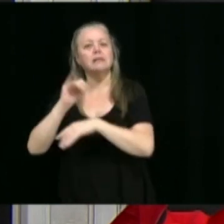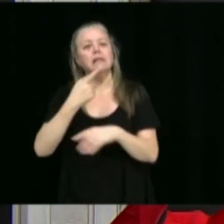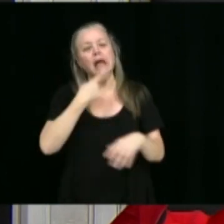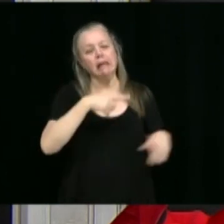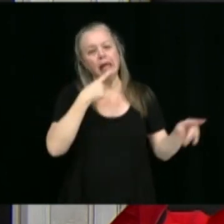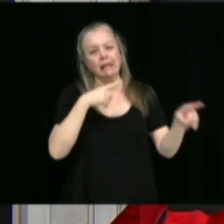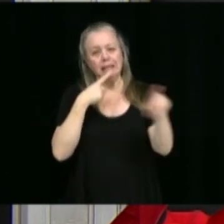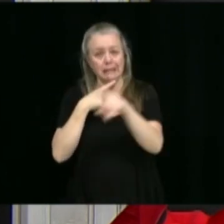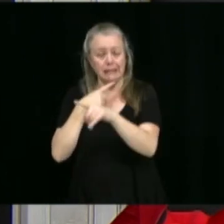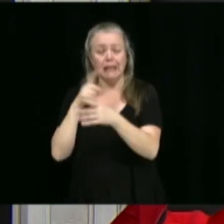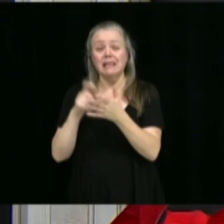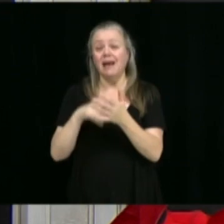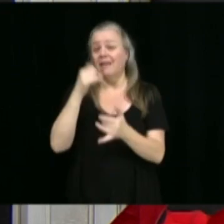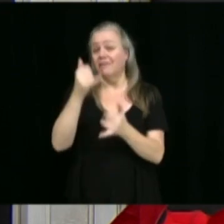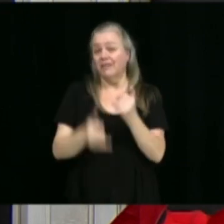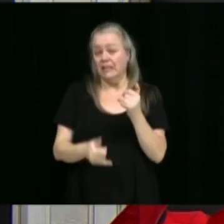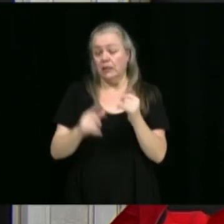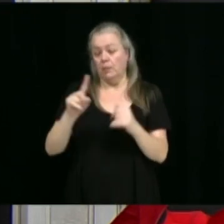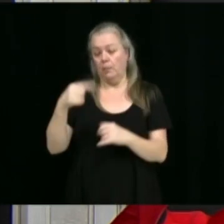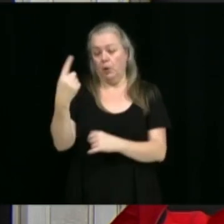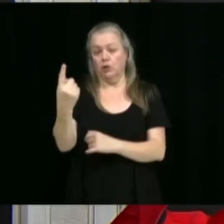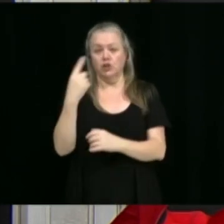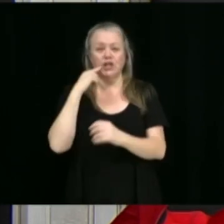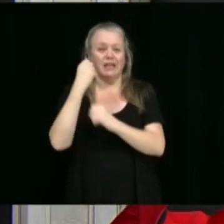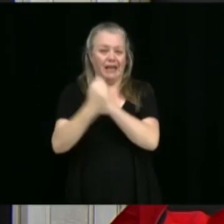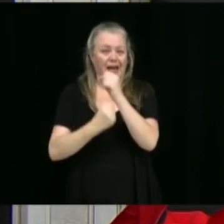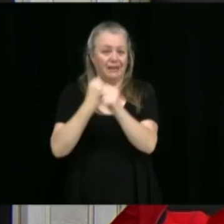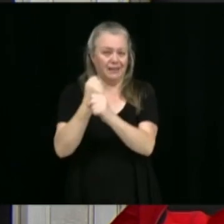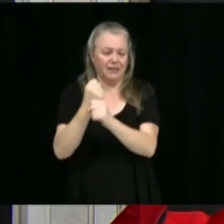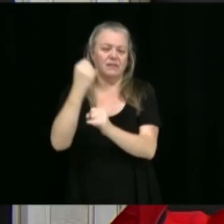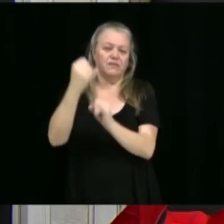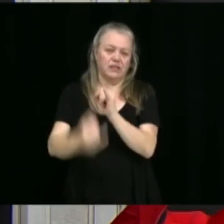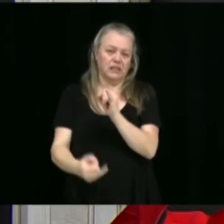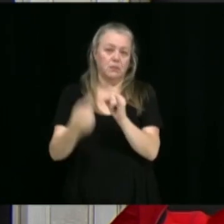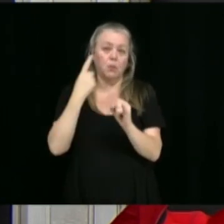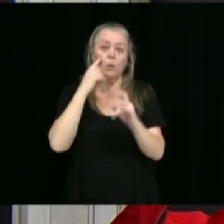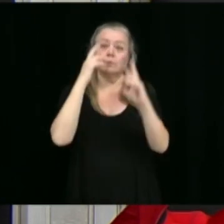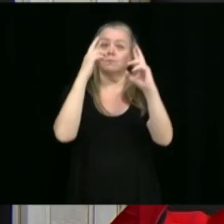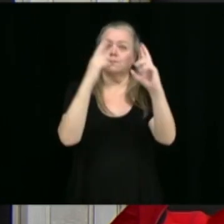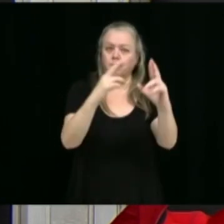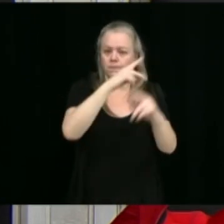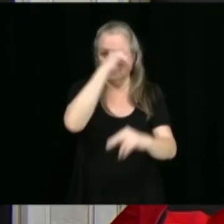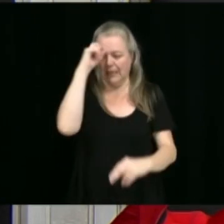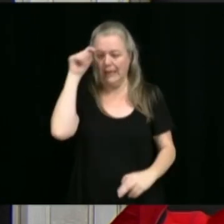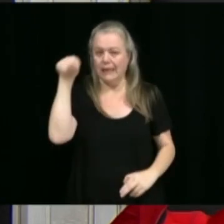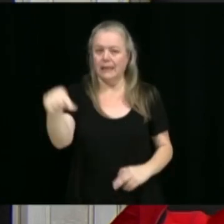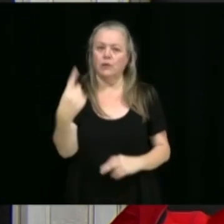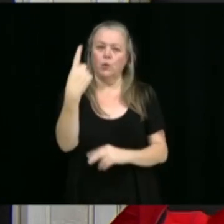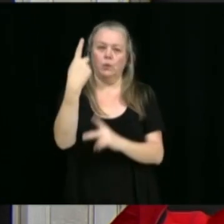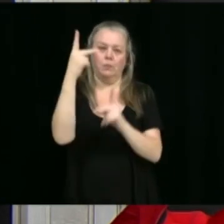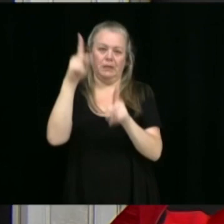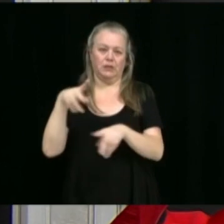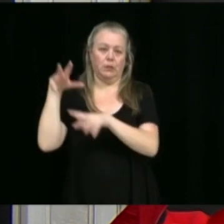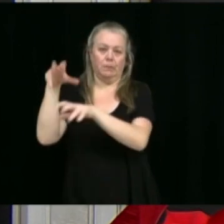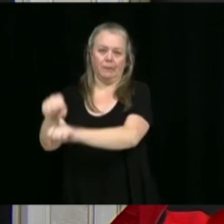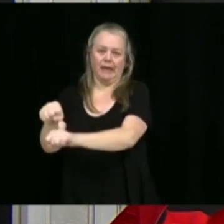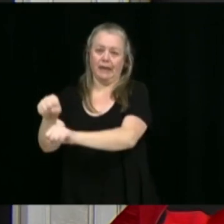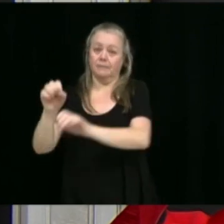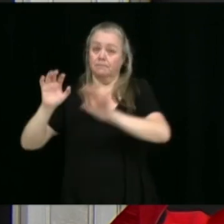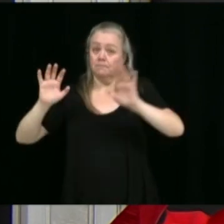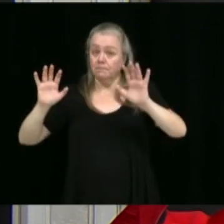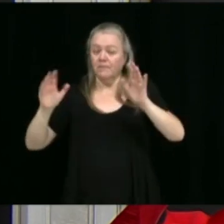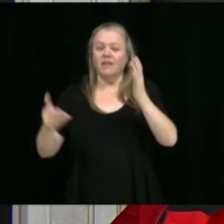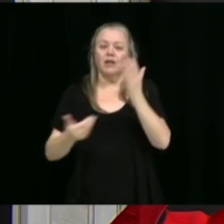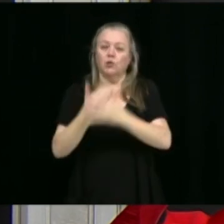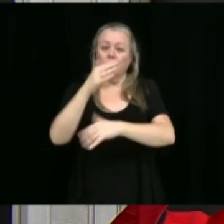terminer au début de la prochaine année pour espérer avoir un opérant pour l'été 2024. Donc, il va y avoir un nouvel